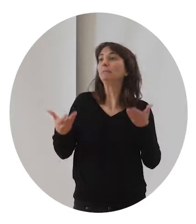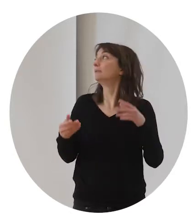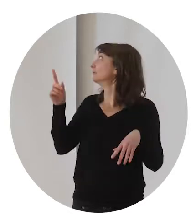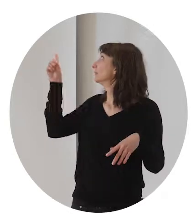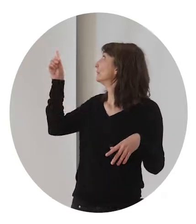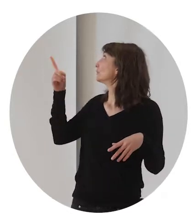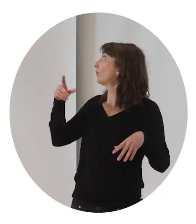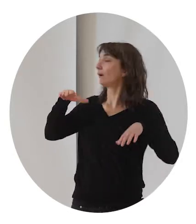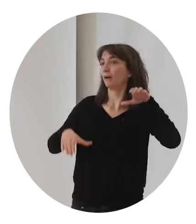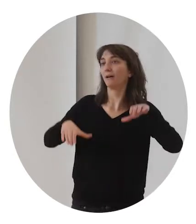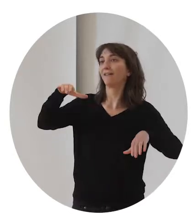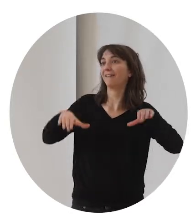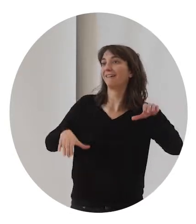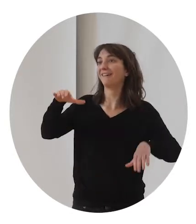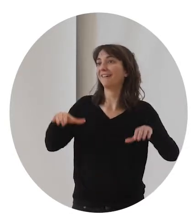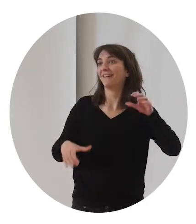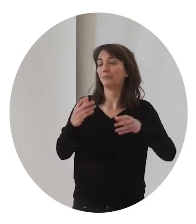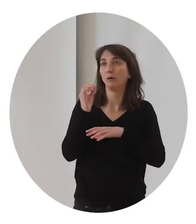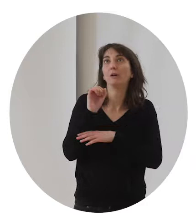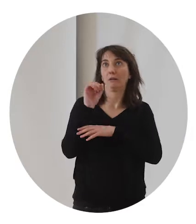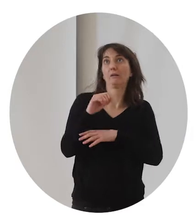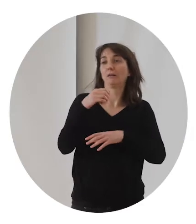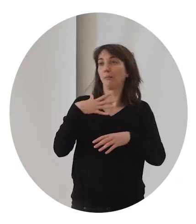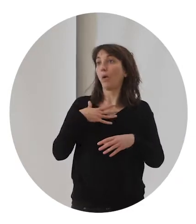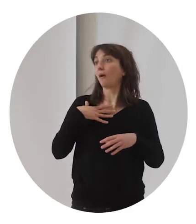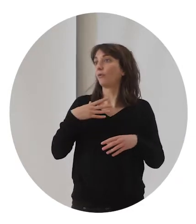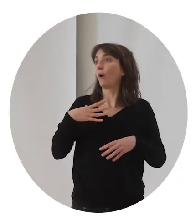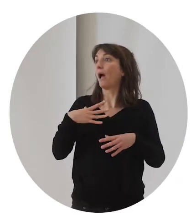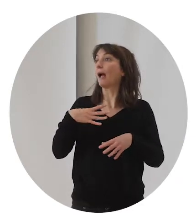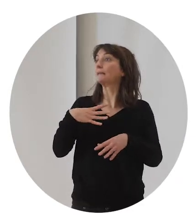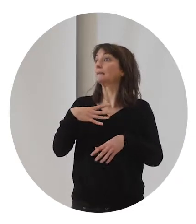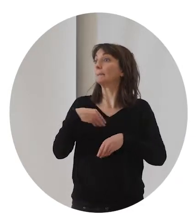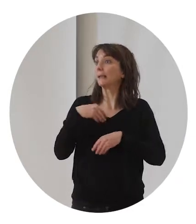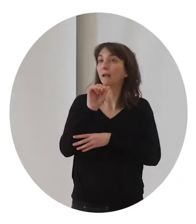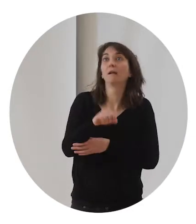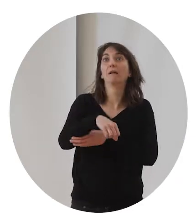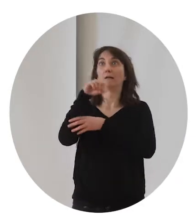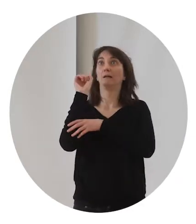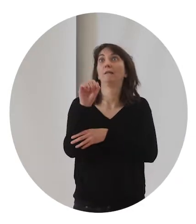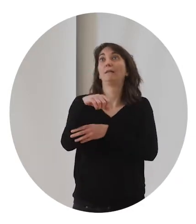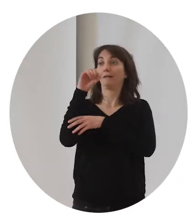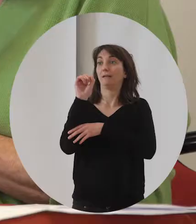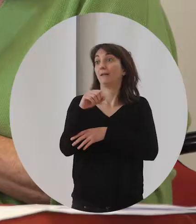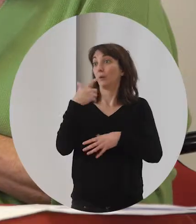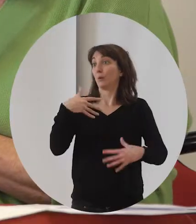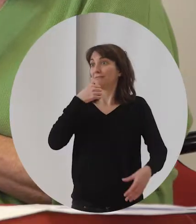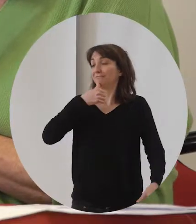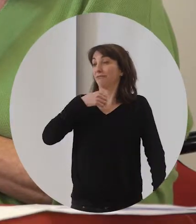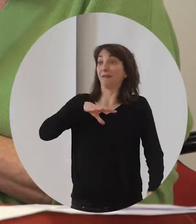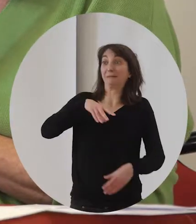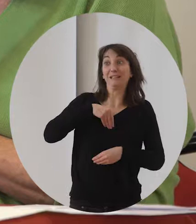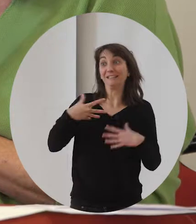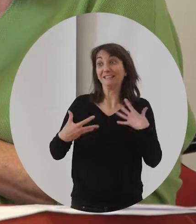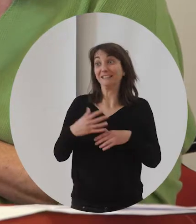qui leur fait souvent peur parce qu'il faut qu'ils acceptent d'être balancés d'avant en arrière. Et il y a ces